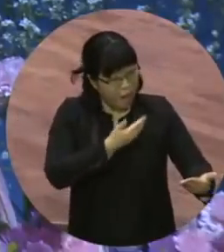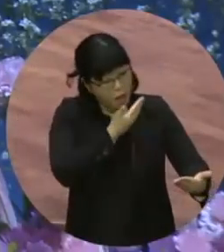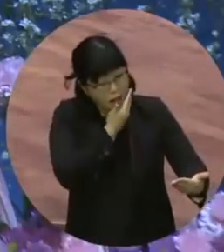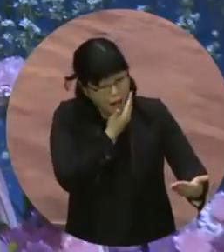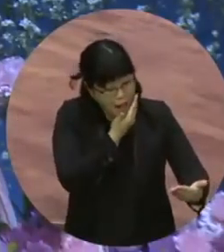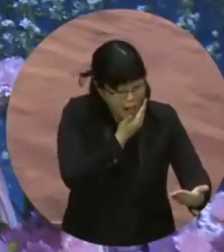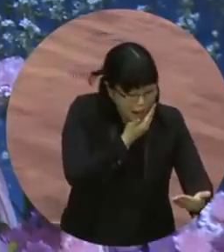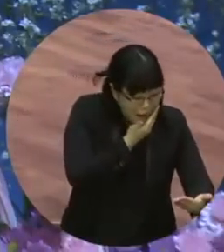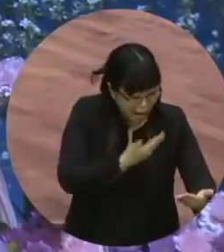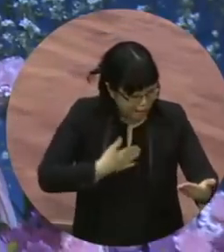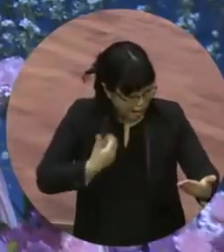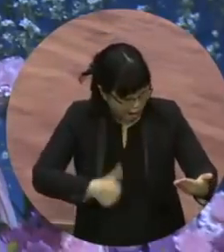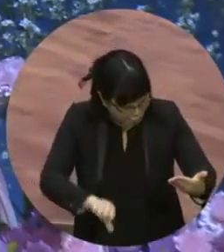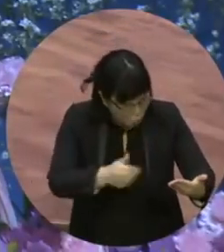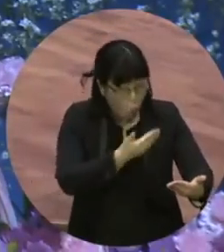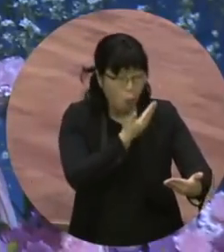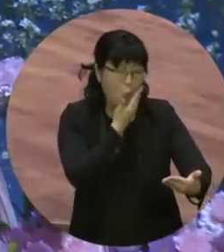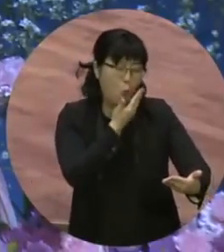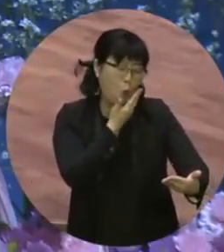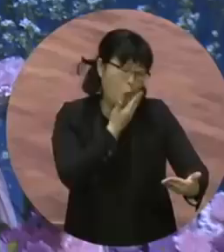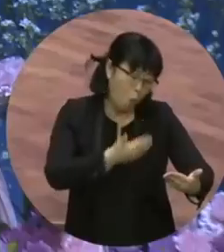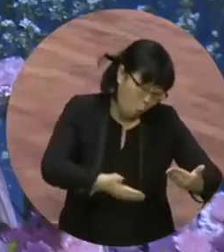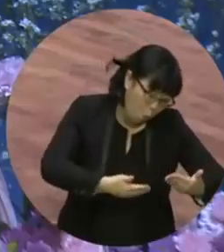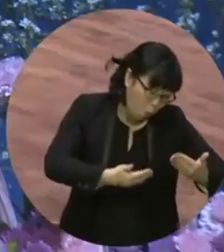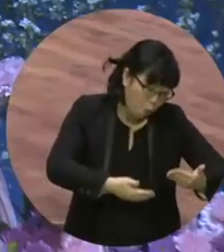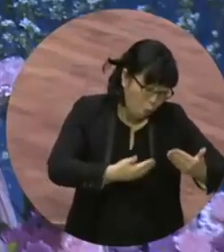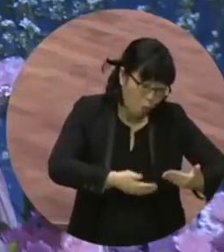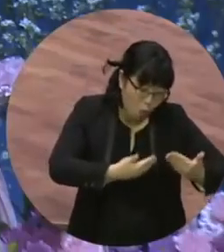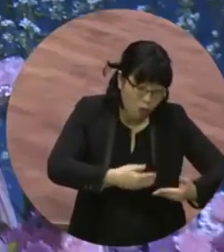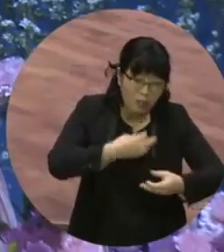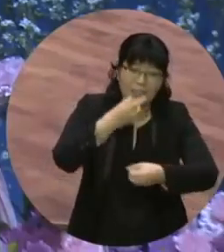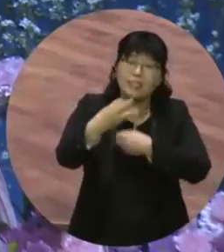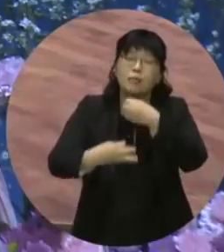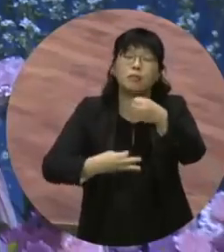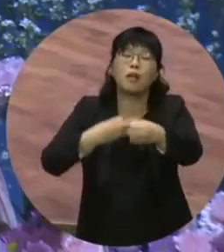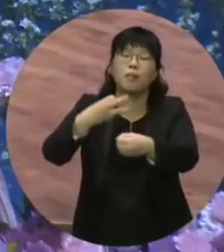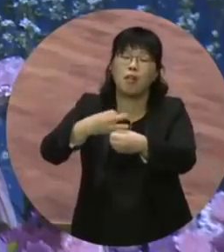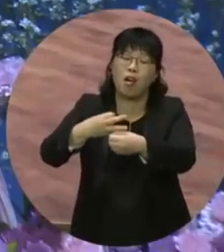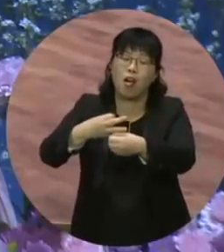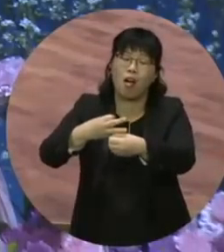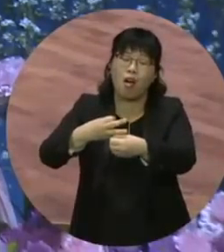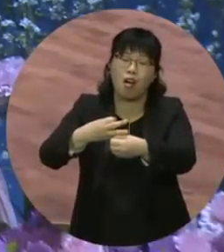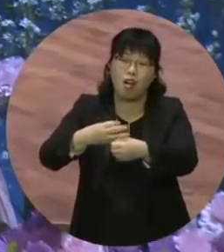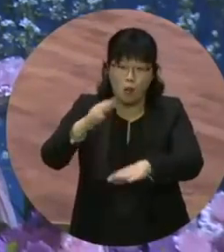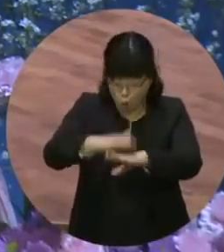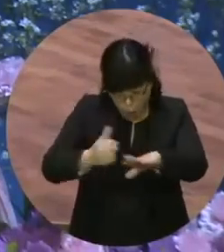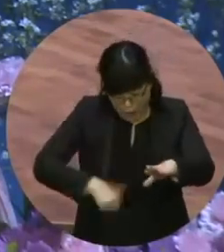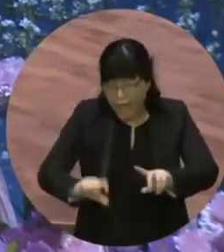손자가 너무, 자기 자식이 너무 귀해가지고, 손자가 아니고 자기,